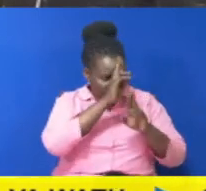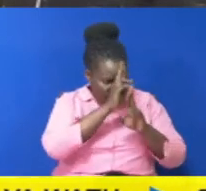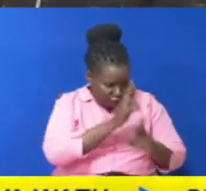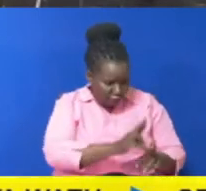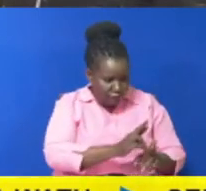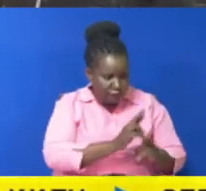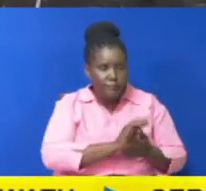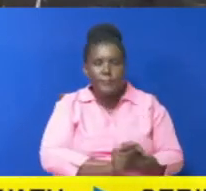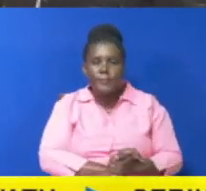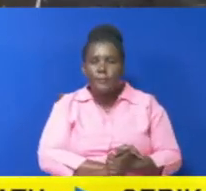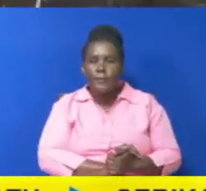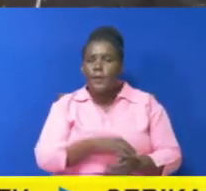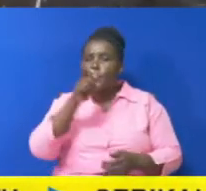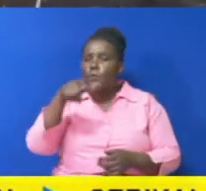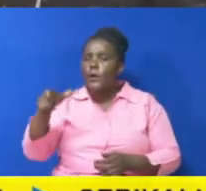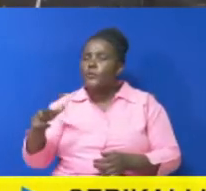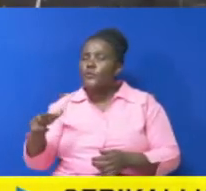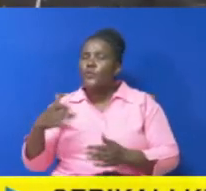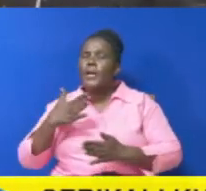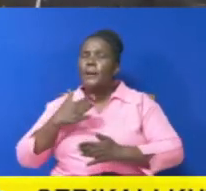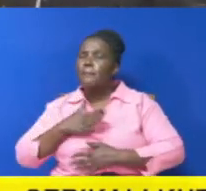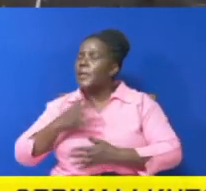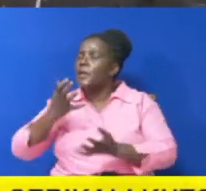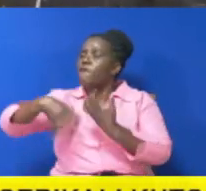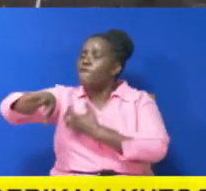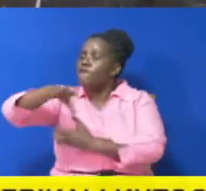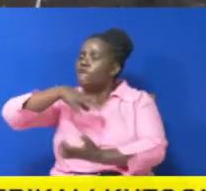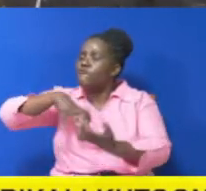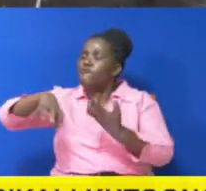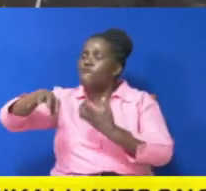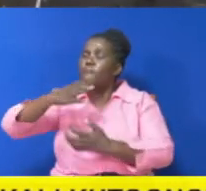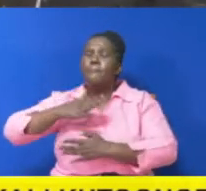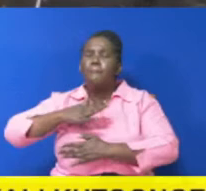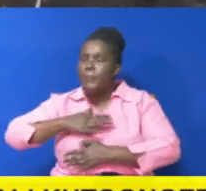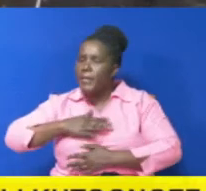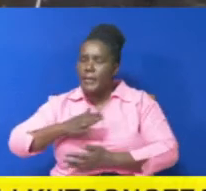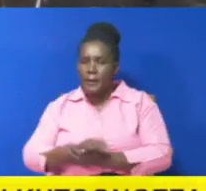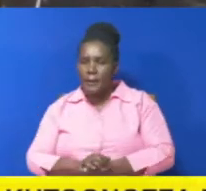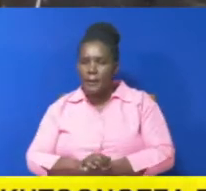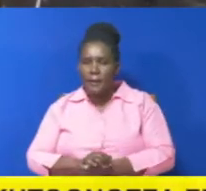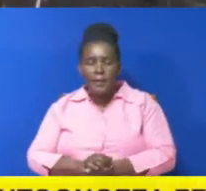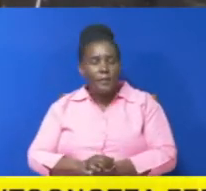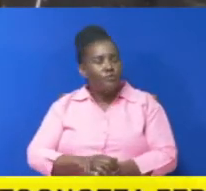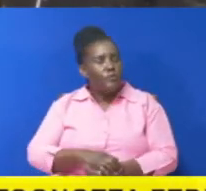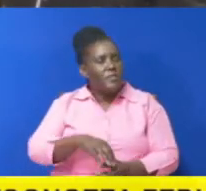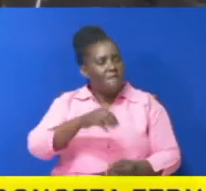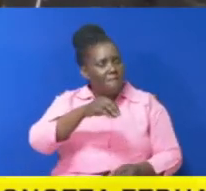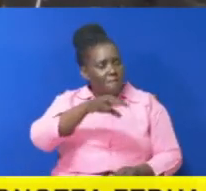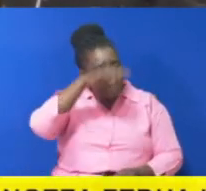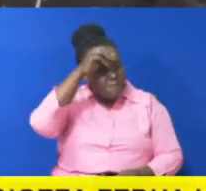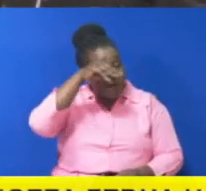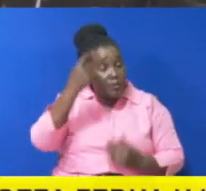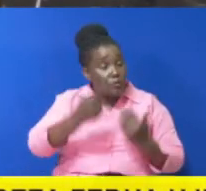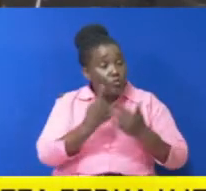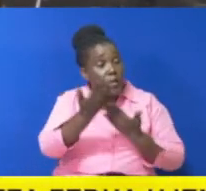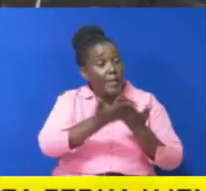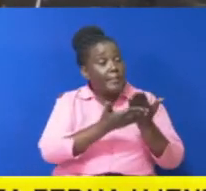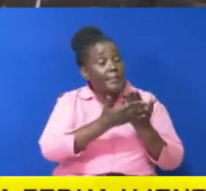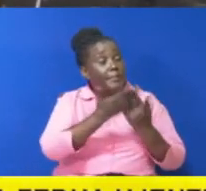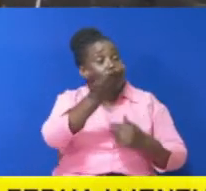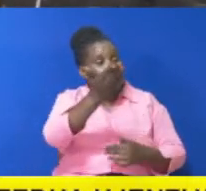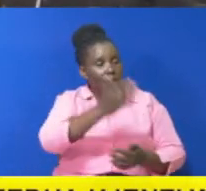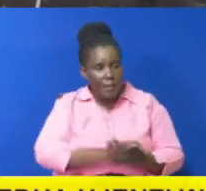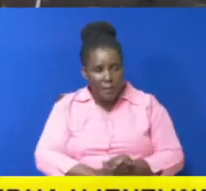unavyosema. Kuna watu wanapenda tu kuleta machafuko. Jifunza kwa nchi jirani huko.